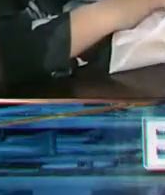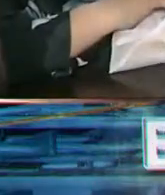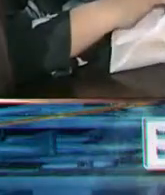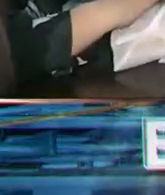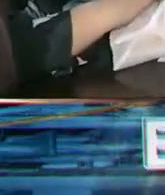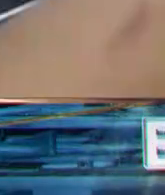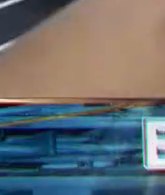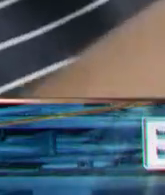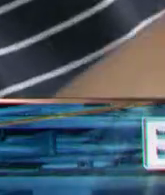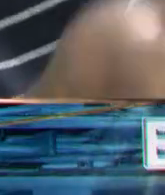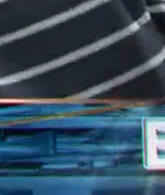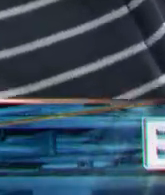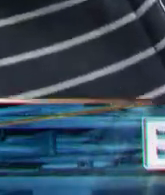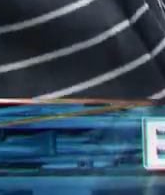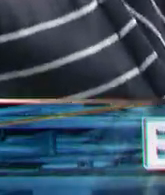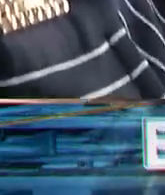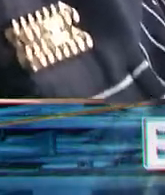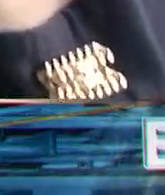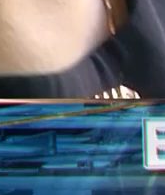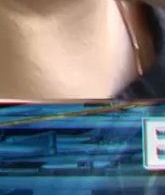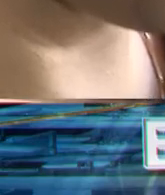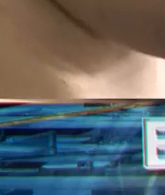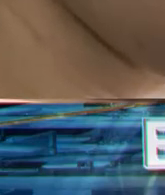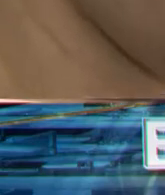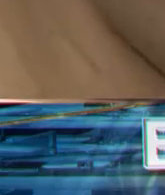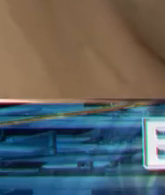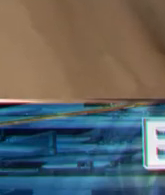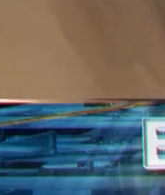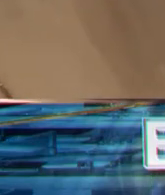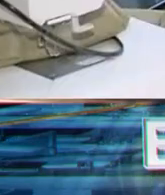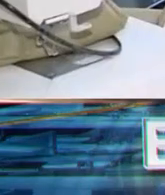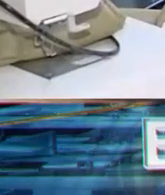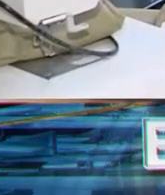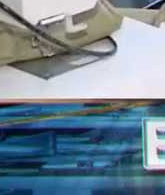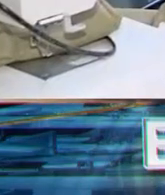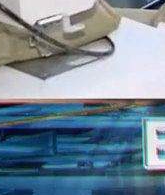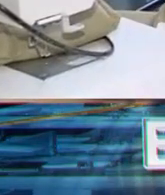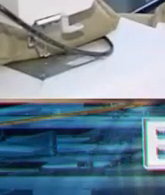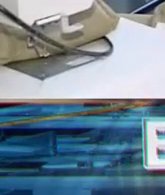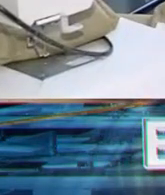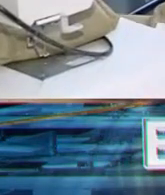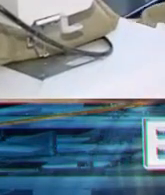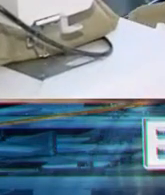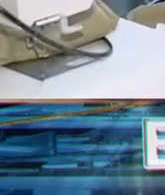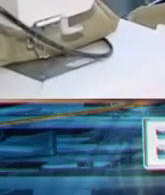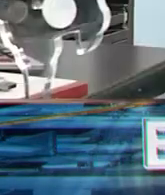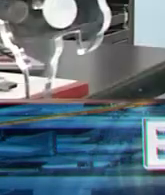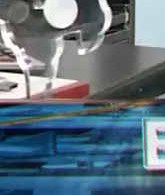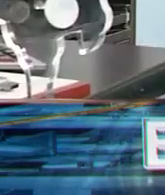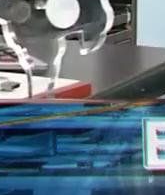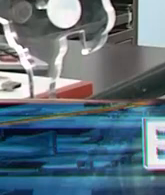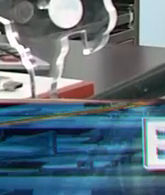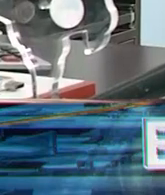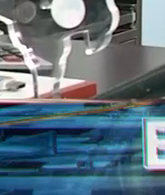Өз қолыңмен жақсылық жаса, қапшағайлық қамқор жүрек қоғамдық бірлестігі шеберлері жасаған эко-өнімдерге шетелден сұраныс жоғары.